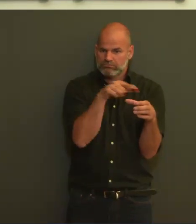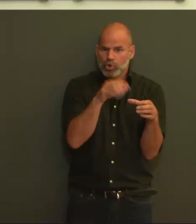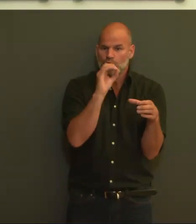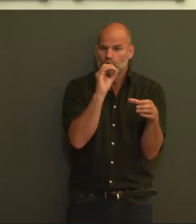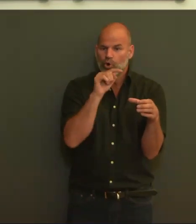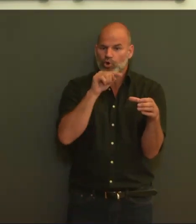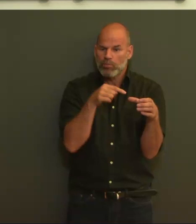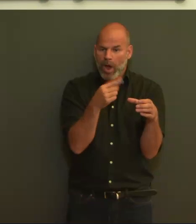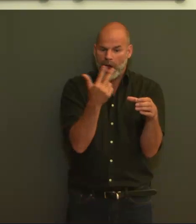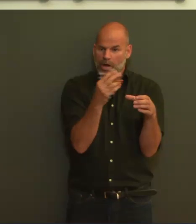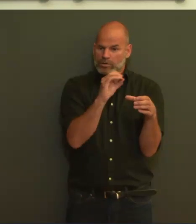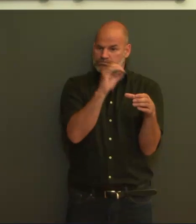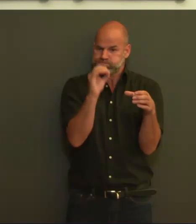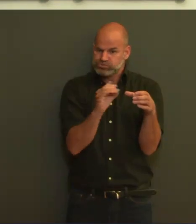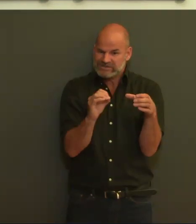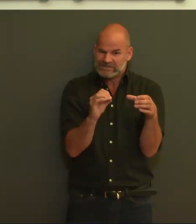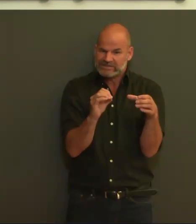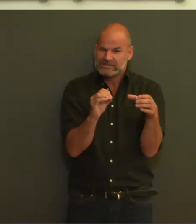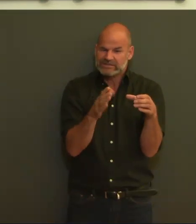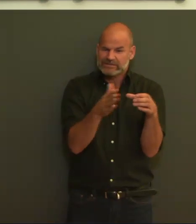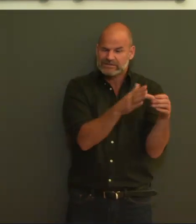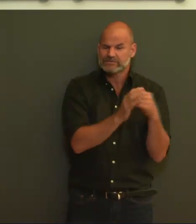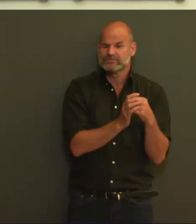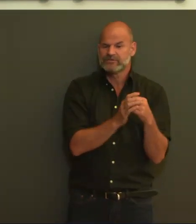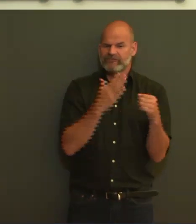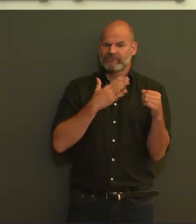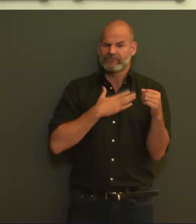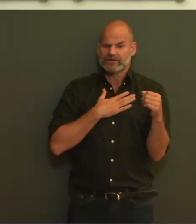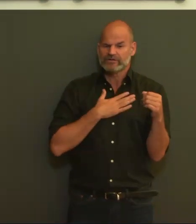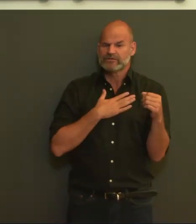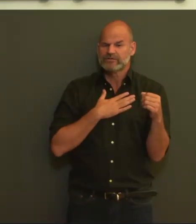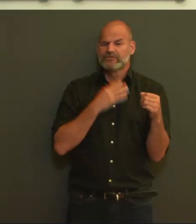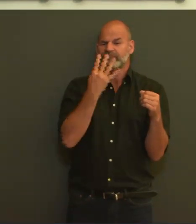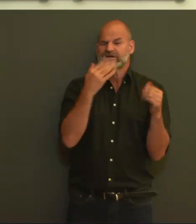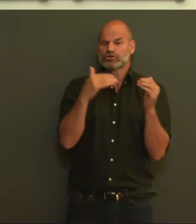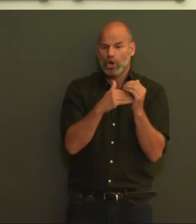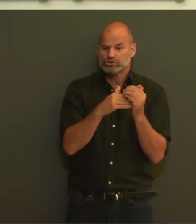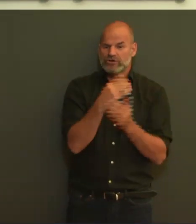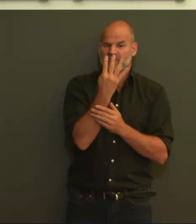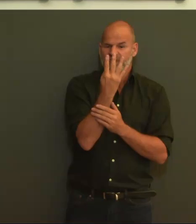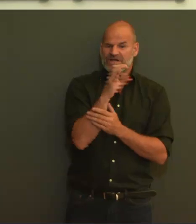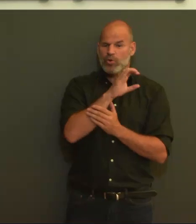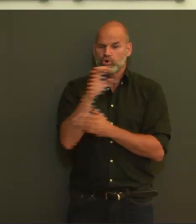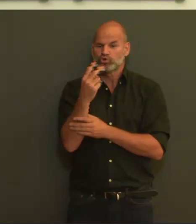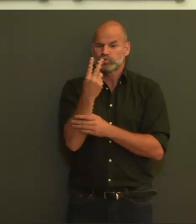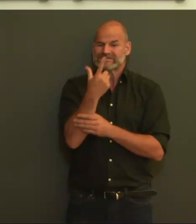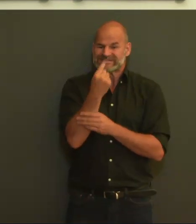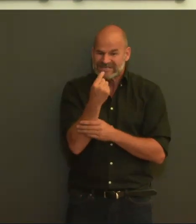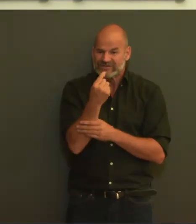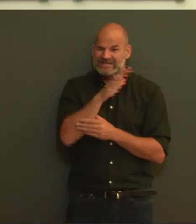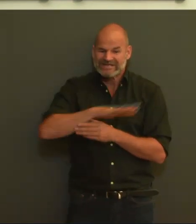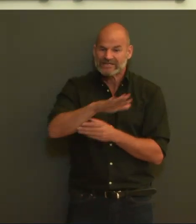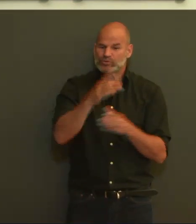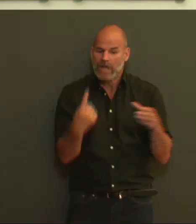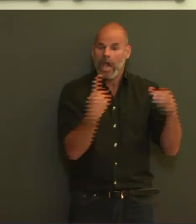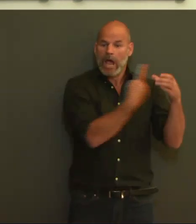4.472 kinderen die in quarantaine werden geplaatst. We kunnen dus stellen dat dat percentage van secundaire besmettingen